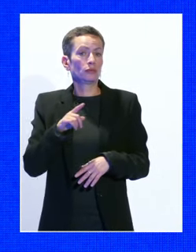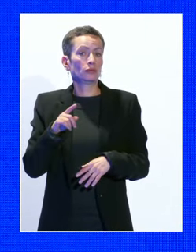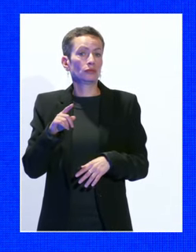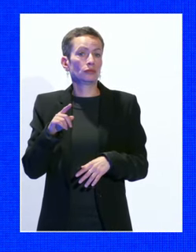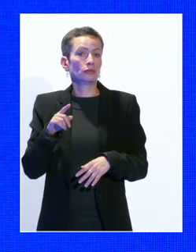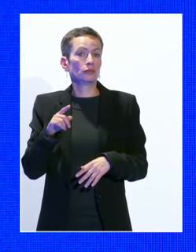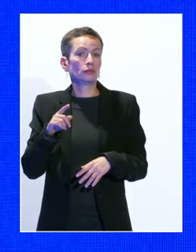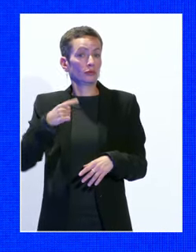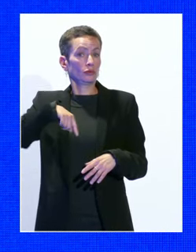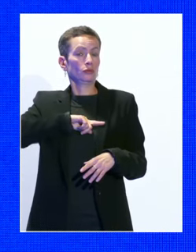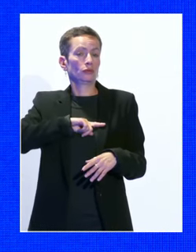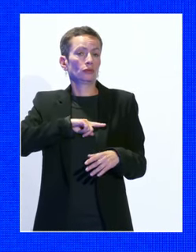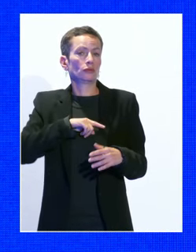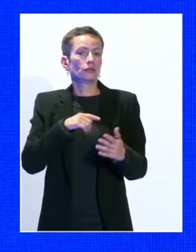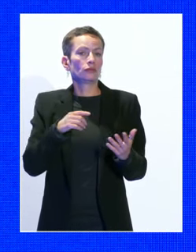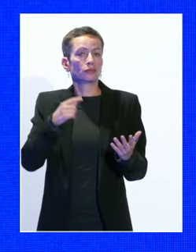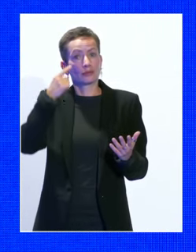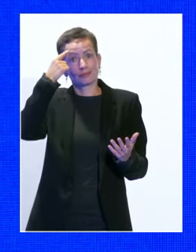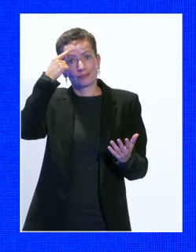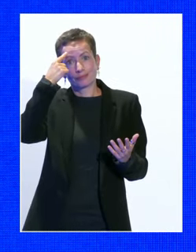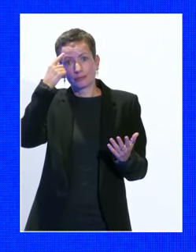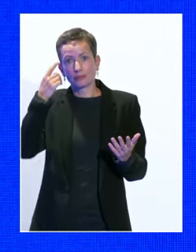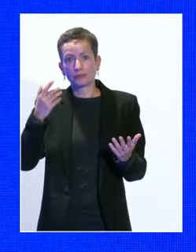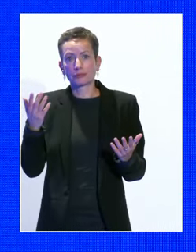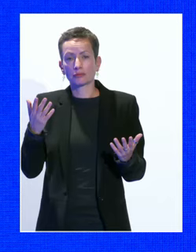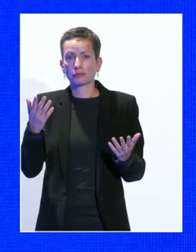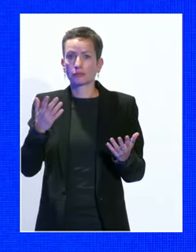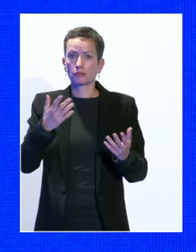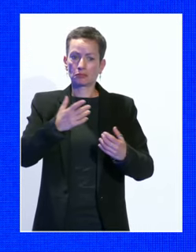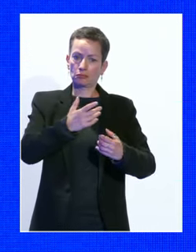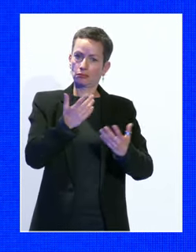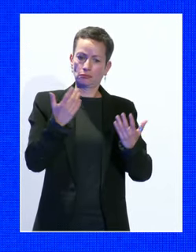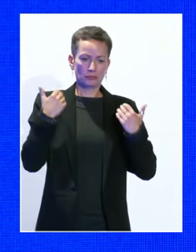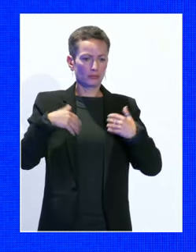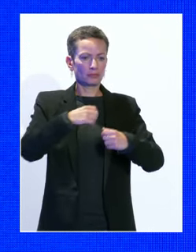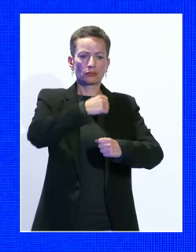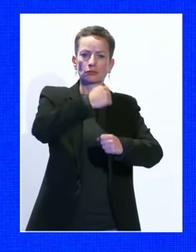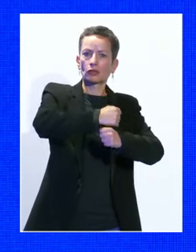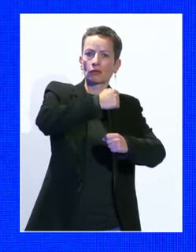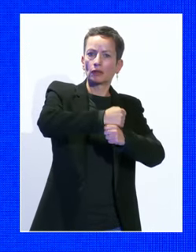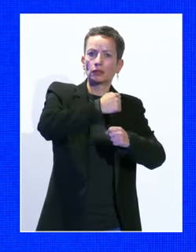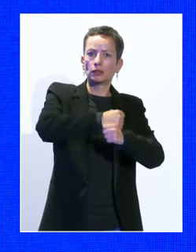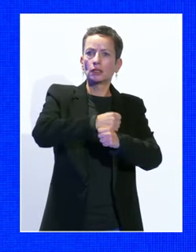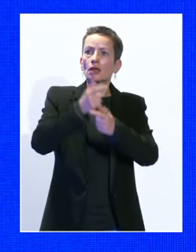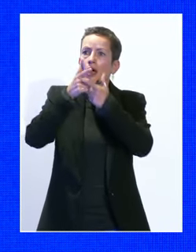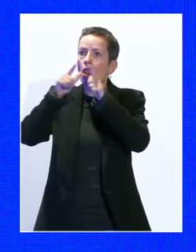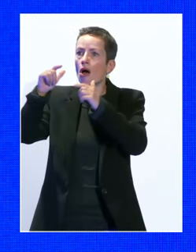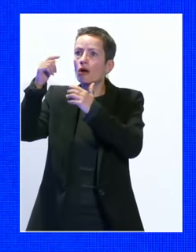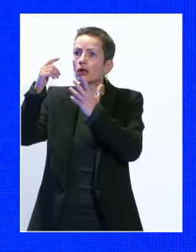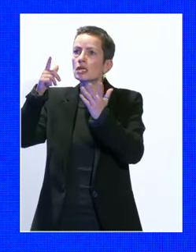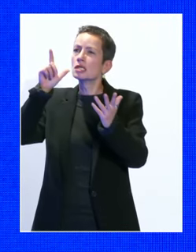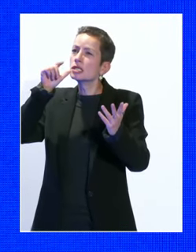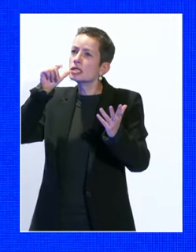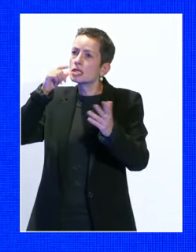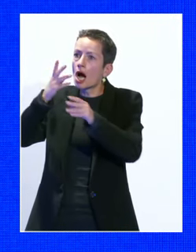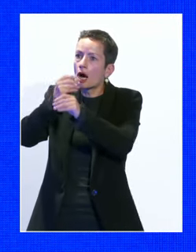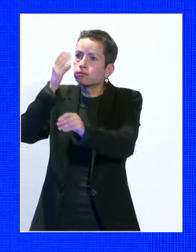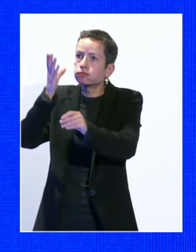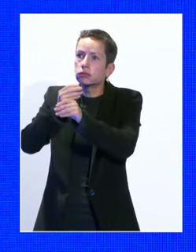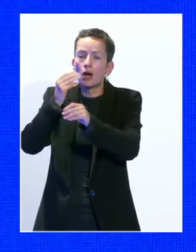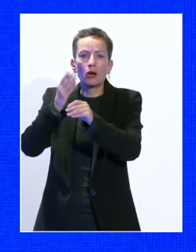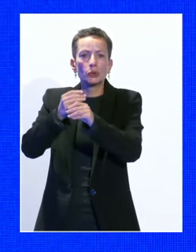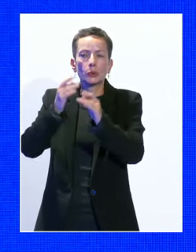nous pensons que travailler, faire l'effort d'apprendre la langue, vérifier qu'on connaît les